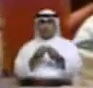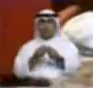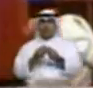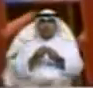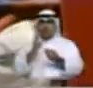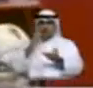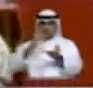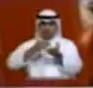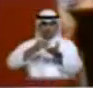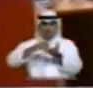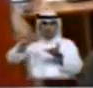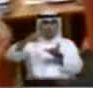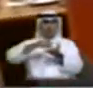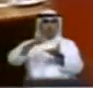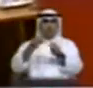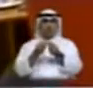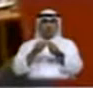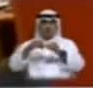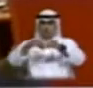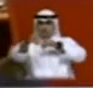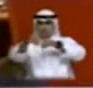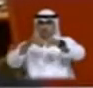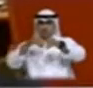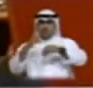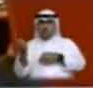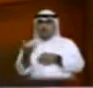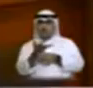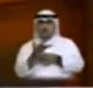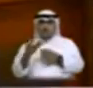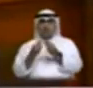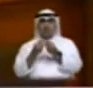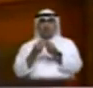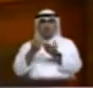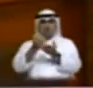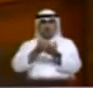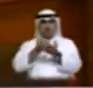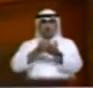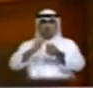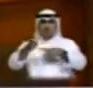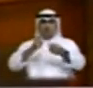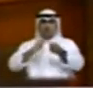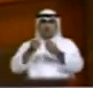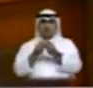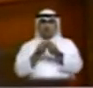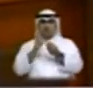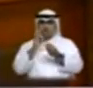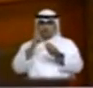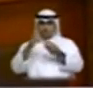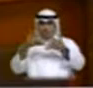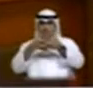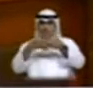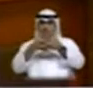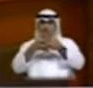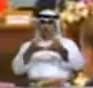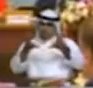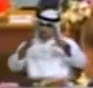بين الجانبين العربي والتركي وتشجيع الاستثمارات العربية التركية المشتركة وإبراز دور القطاع الخاص في زيادة